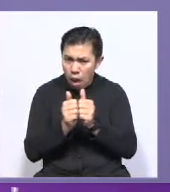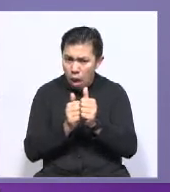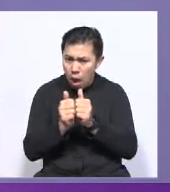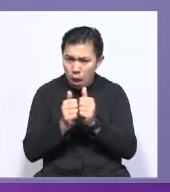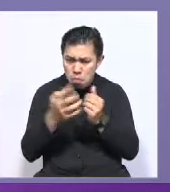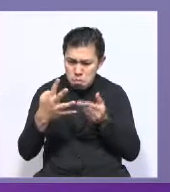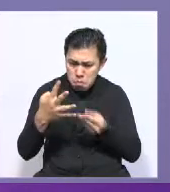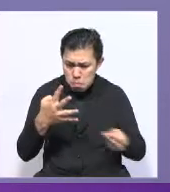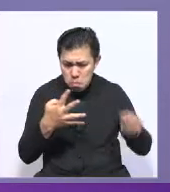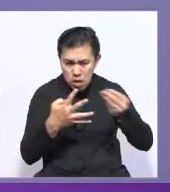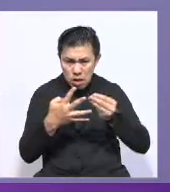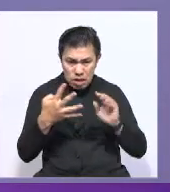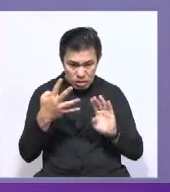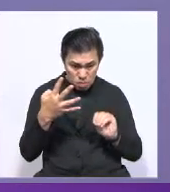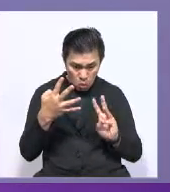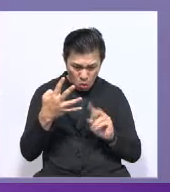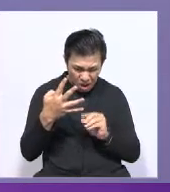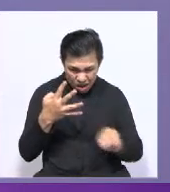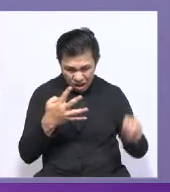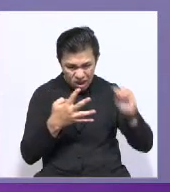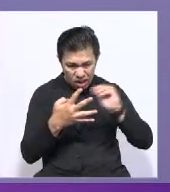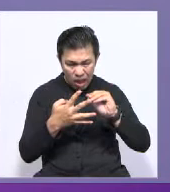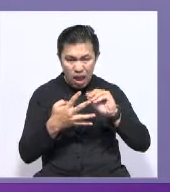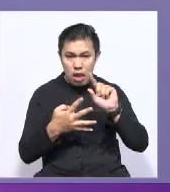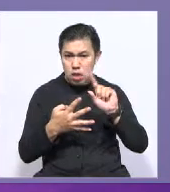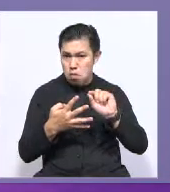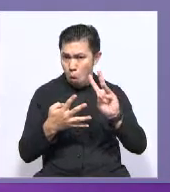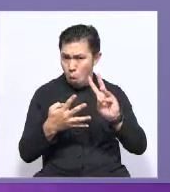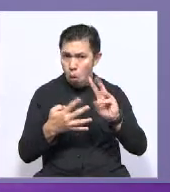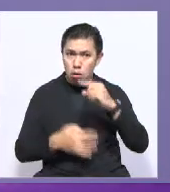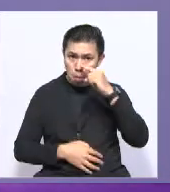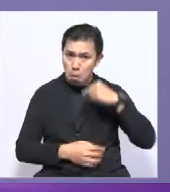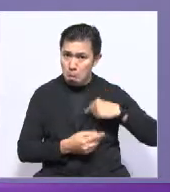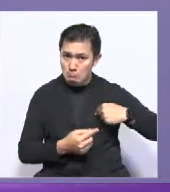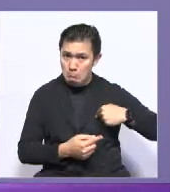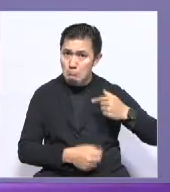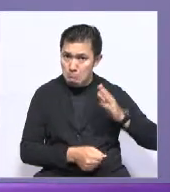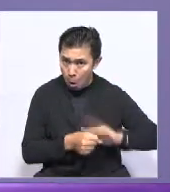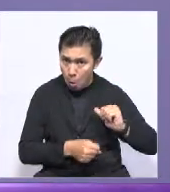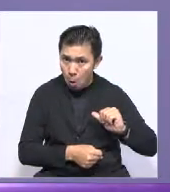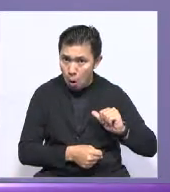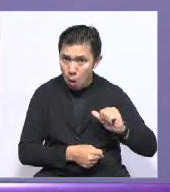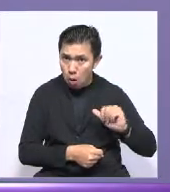ที่กระโดดจาก46มาเป็นอันดับที่26เนี่ยเราพึงพอใจไหม